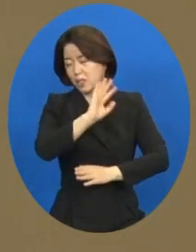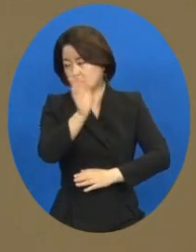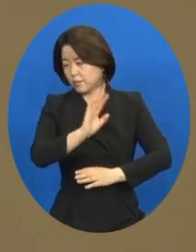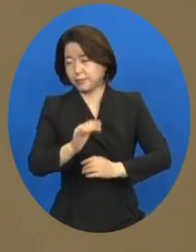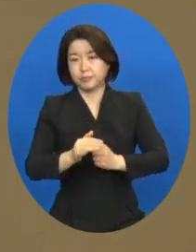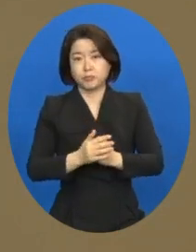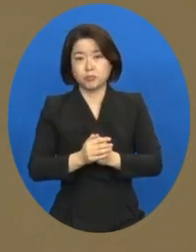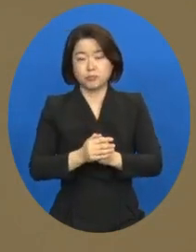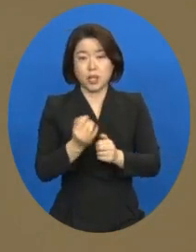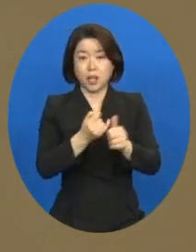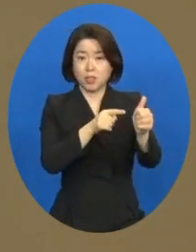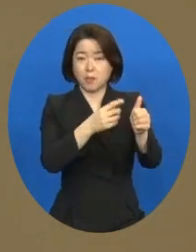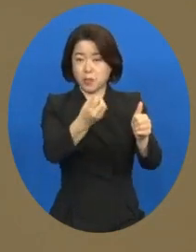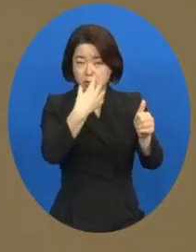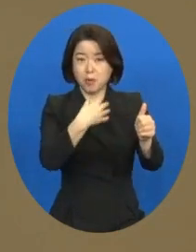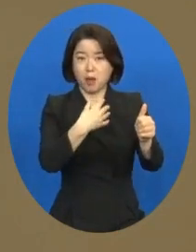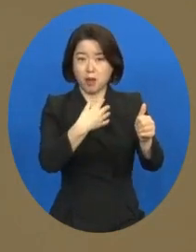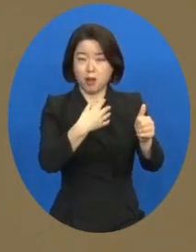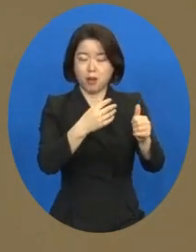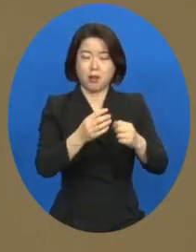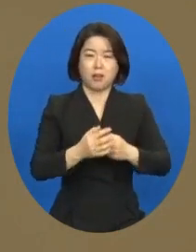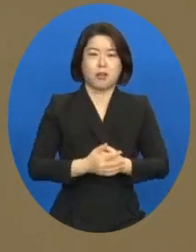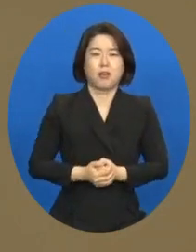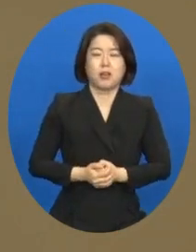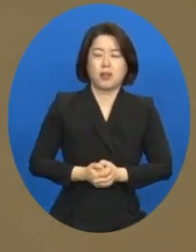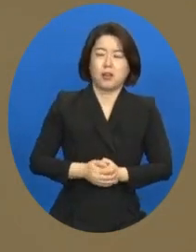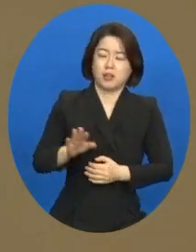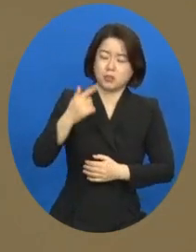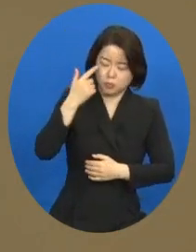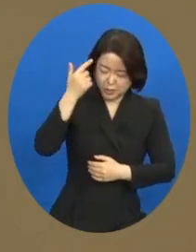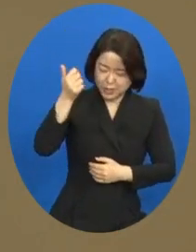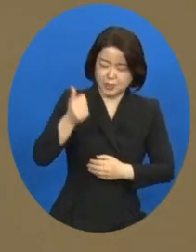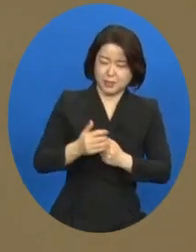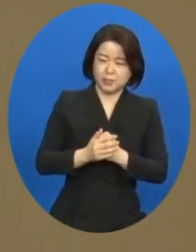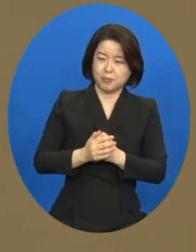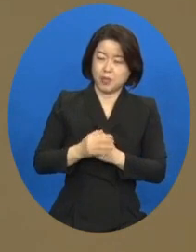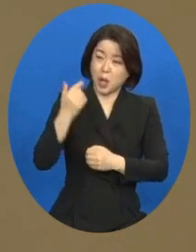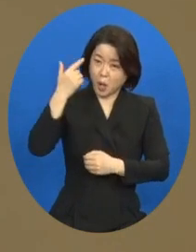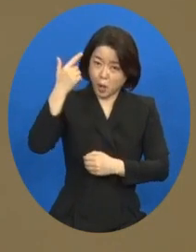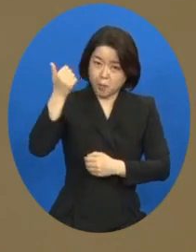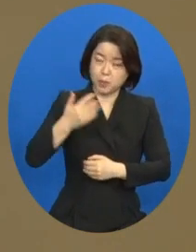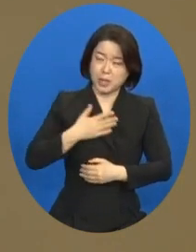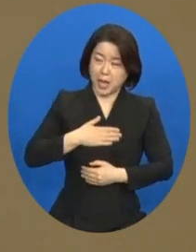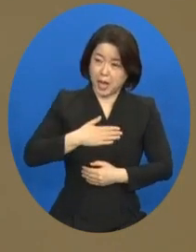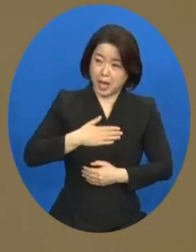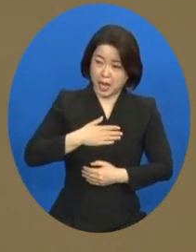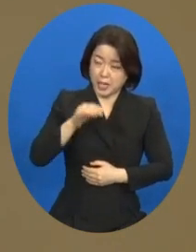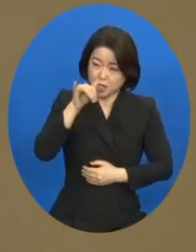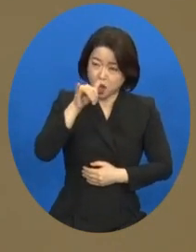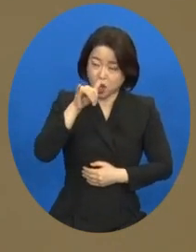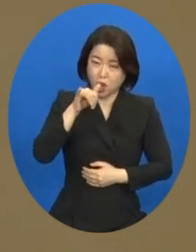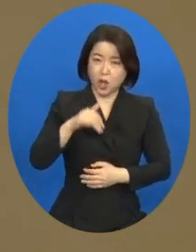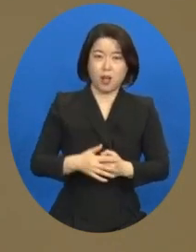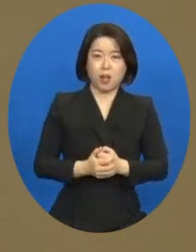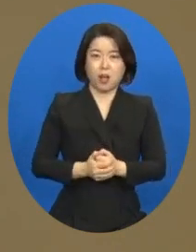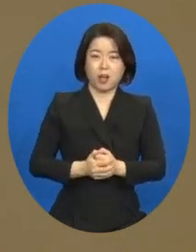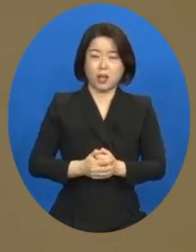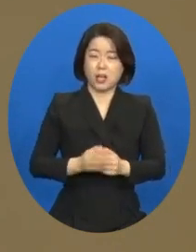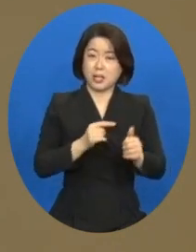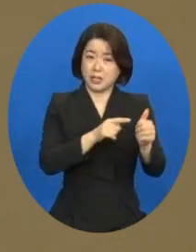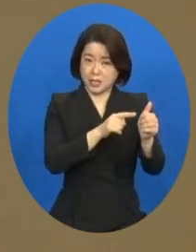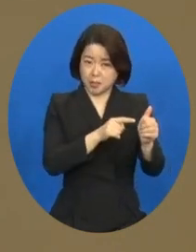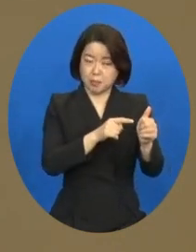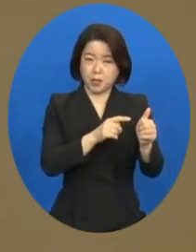아, 남편이 그렇게 이야기한다는 거예요. 그래서 목사님, 목사님은 아실 거 아니에요. 우리